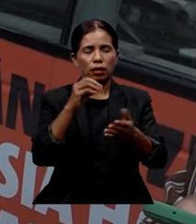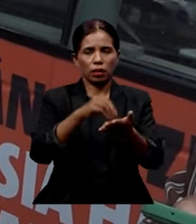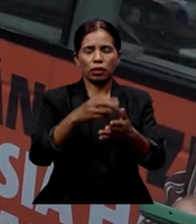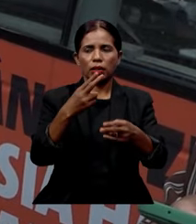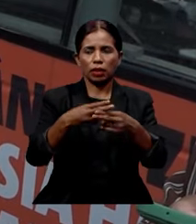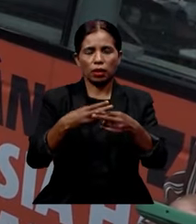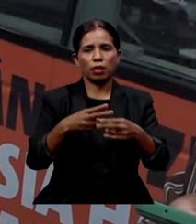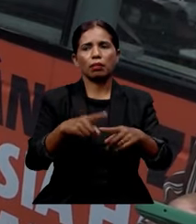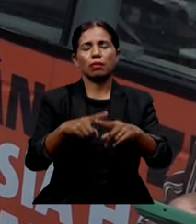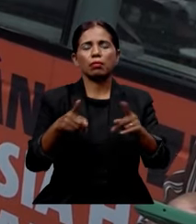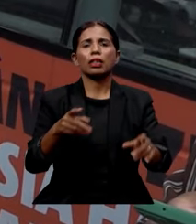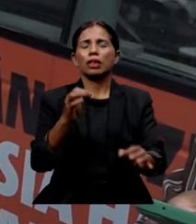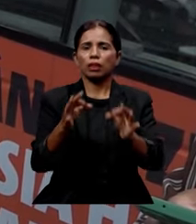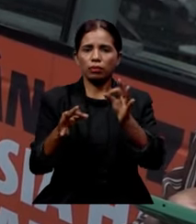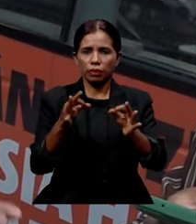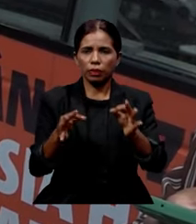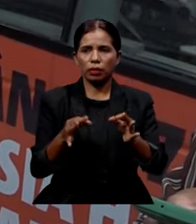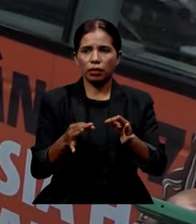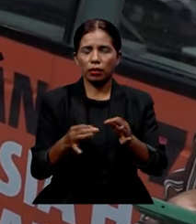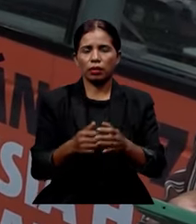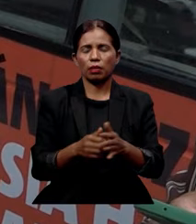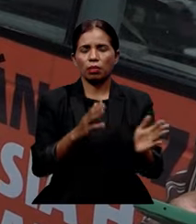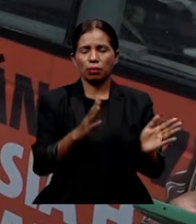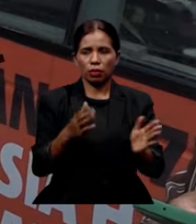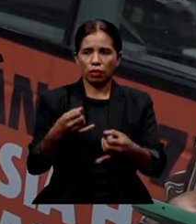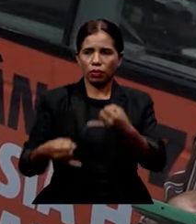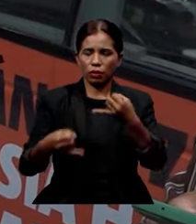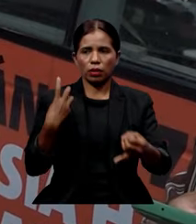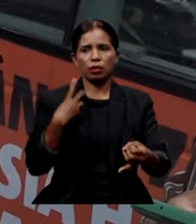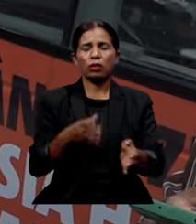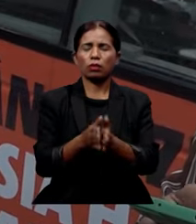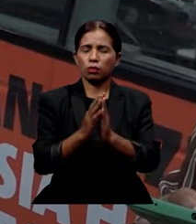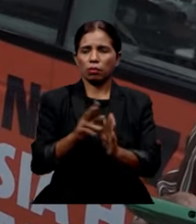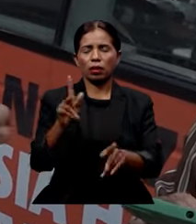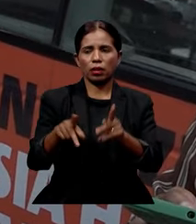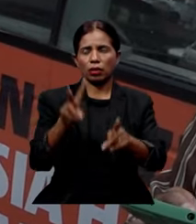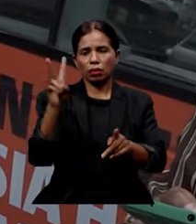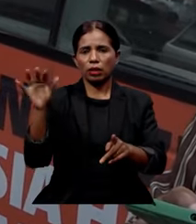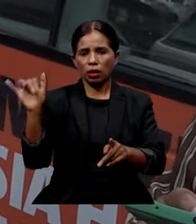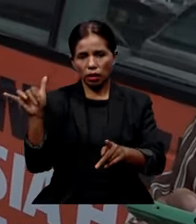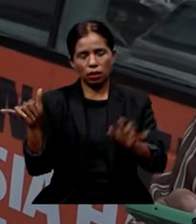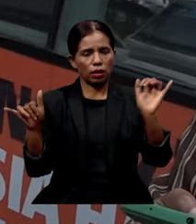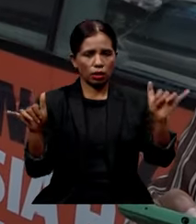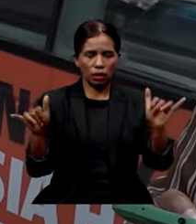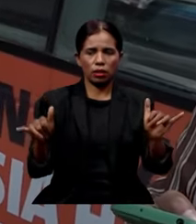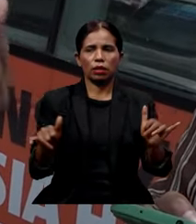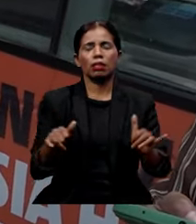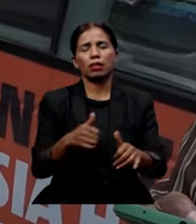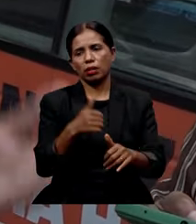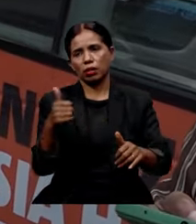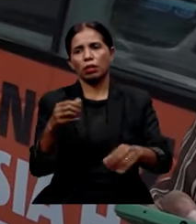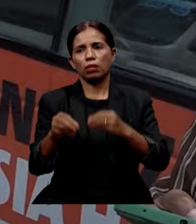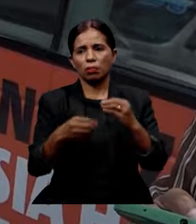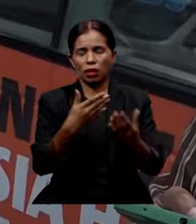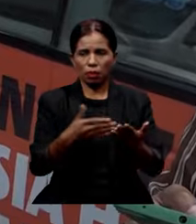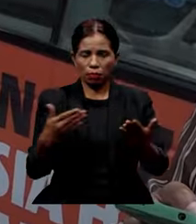be se kare ka Tama di proses justisa ne kan ita si husu parte rua kala wen se tu konkorra ba buat ser ne sel selu kona ba